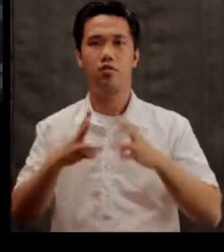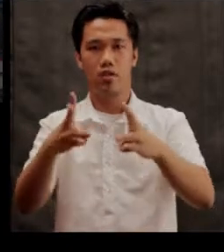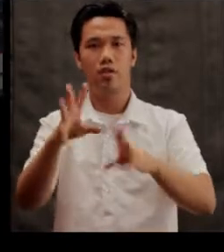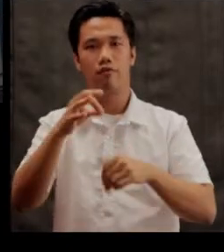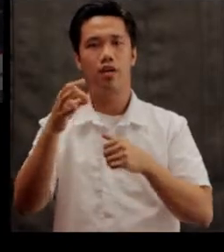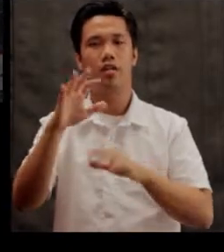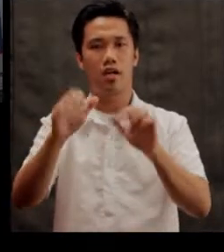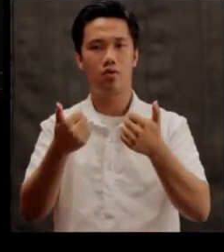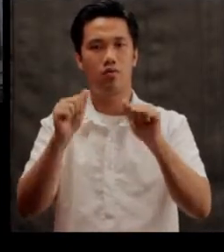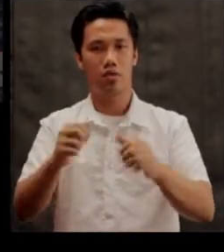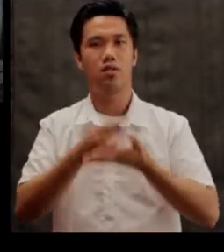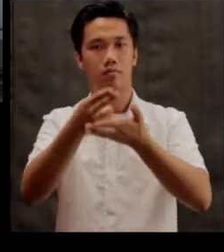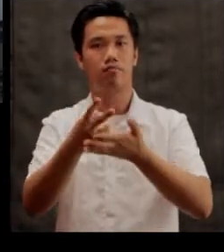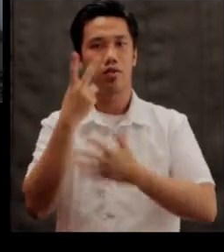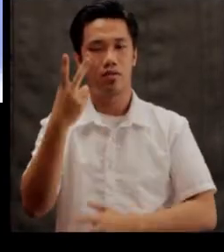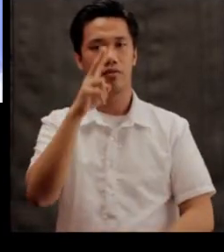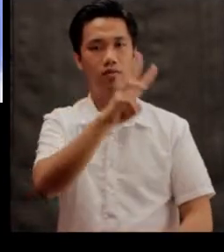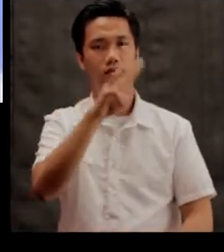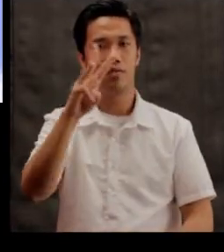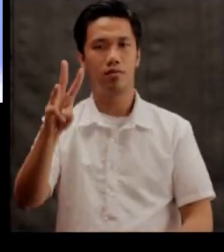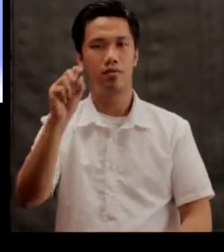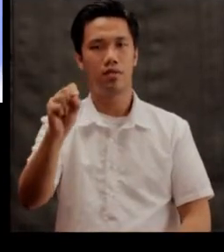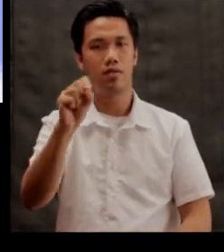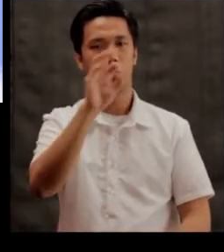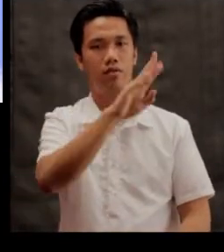Kung nais ninyong tumulong sa kahit anong paraan, ipaalam niyo